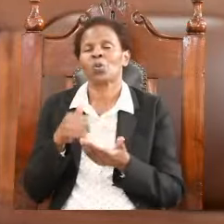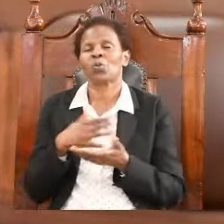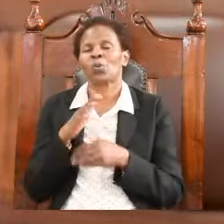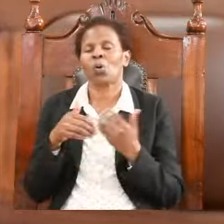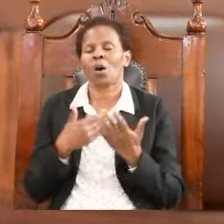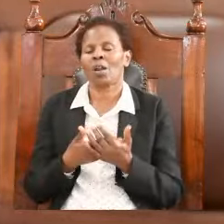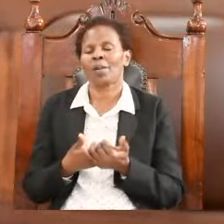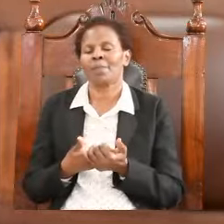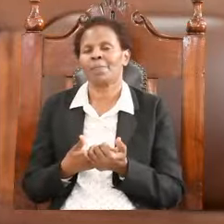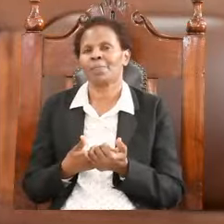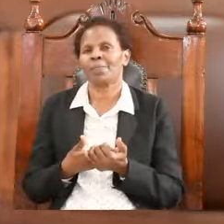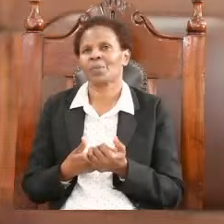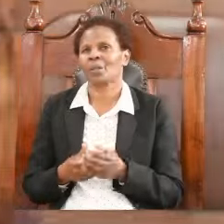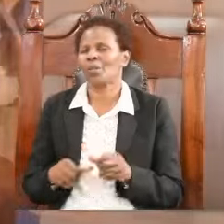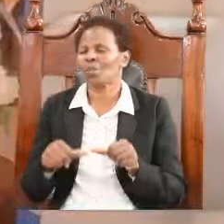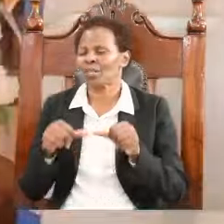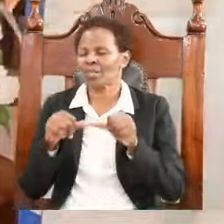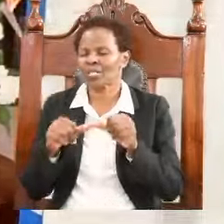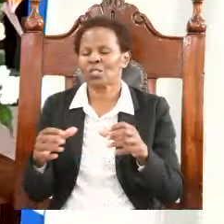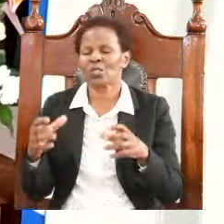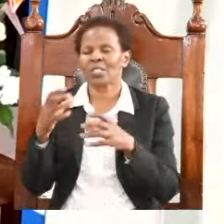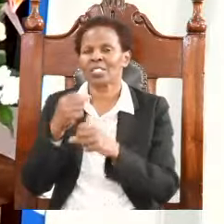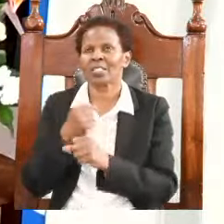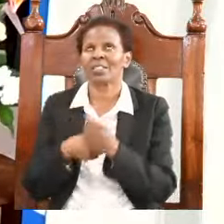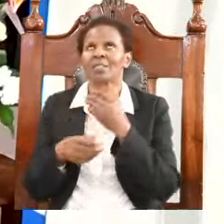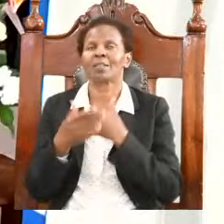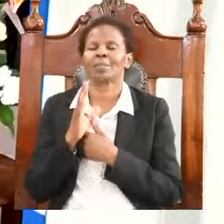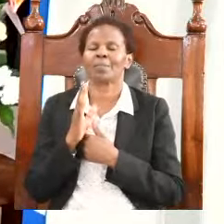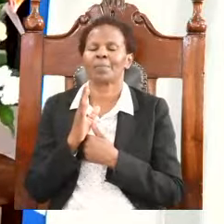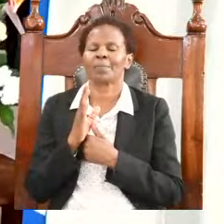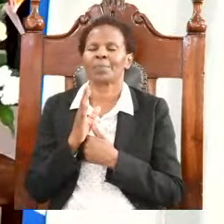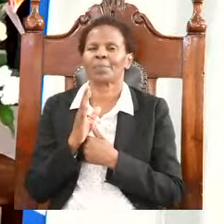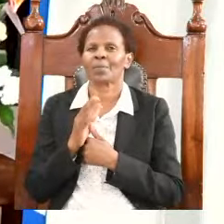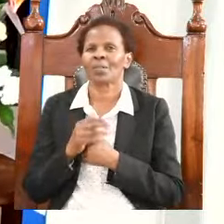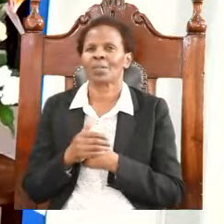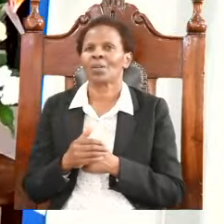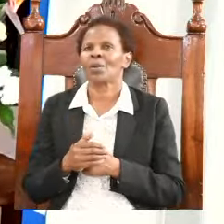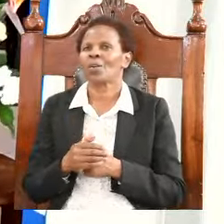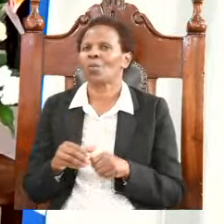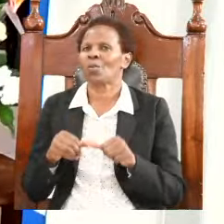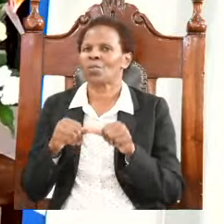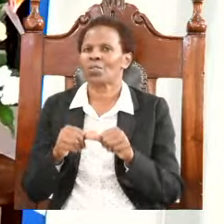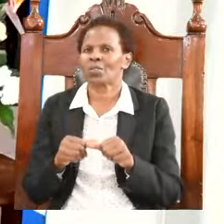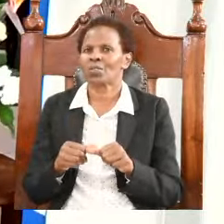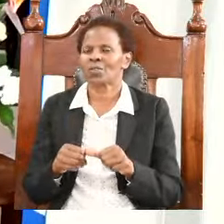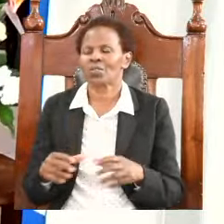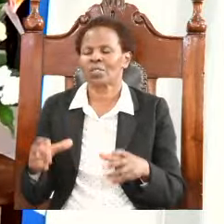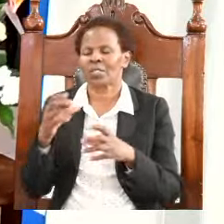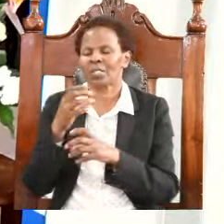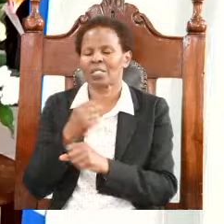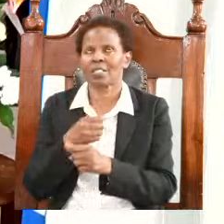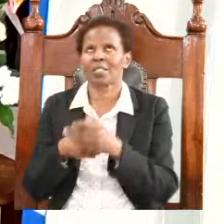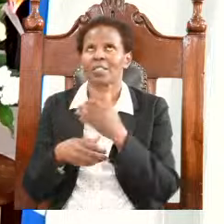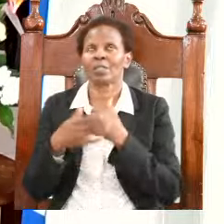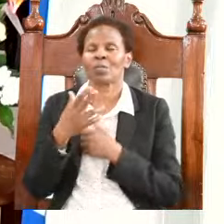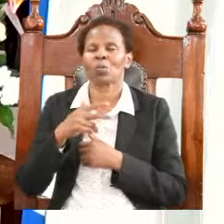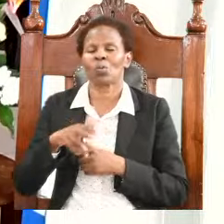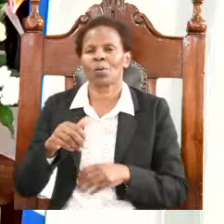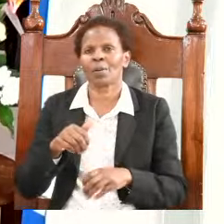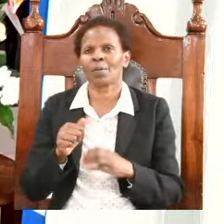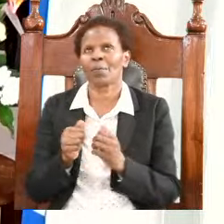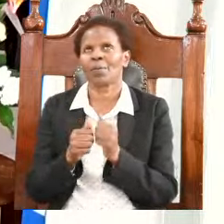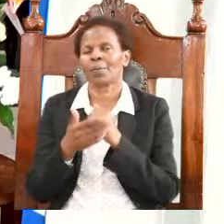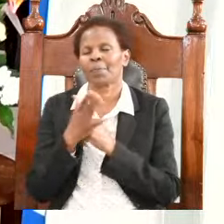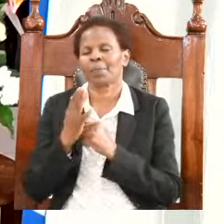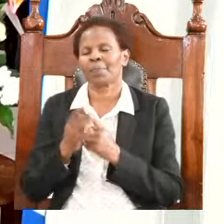Githungu tungiuga consistency counts. You know uture uri mwihokeku kuri Ngai. Uture utwaranite hamwe